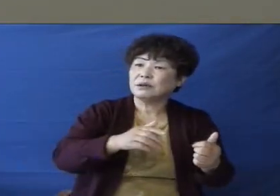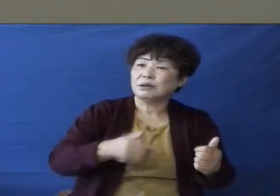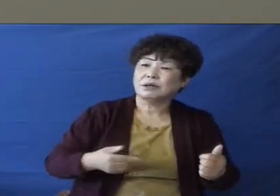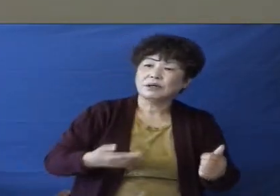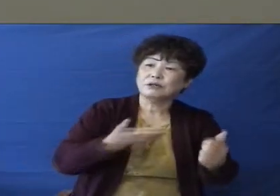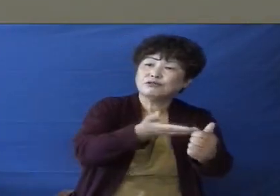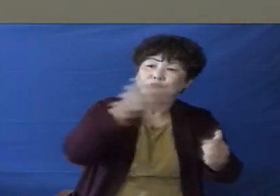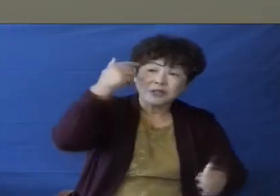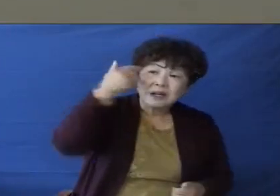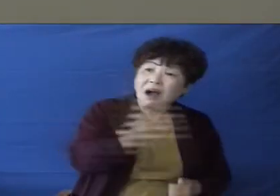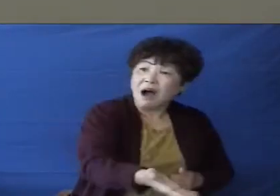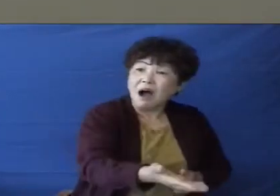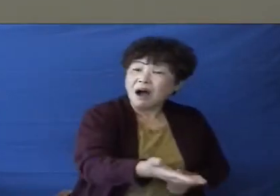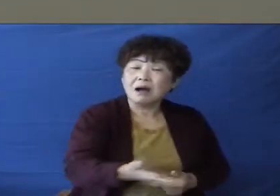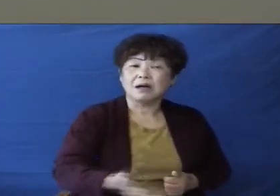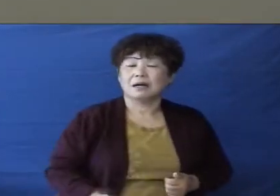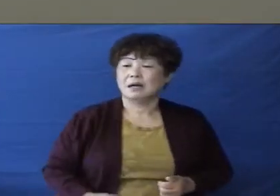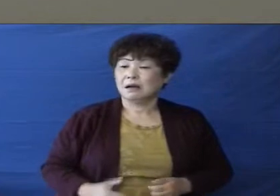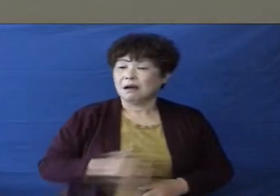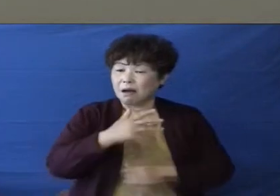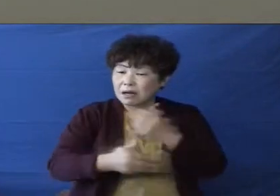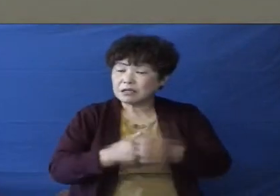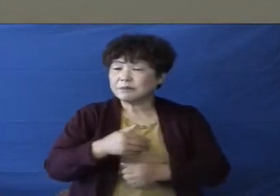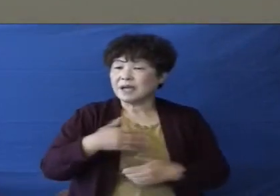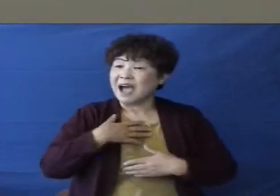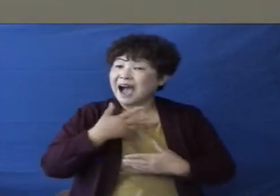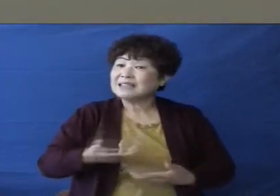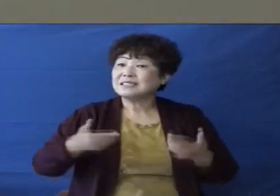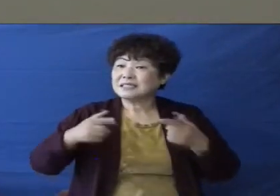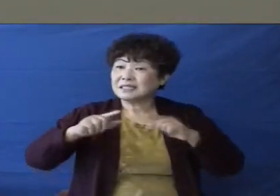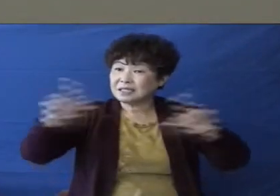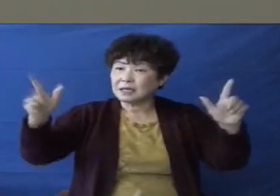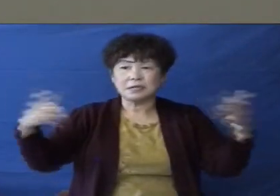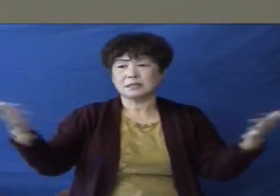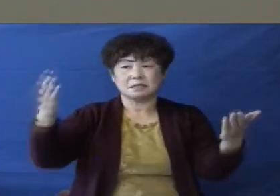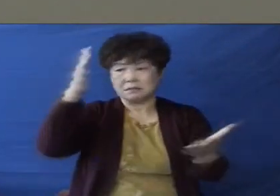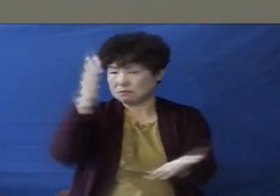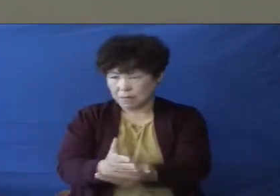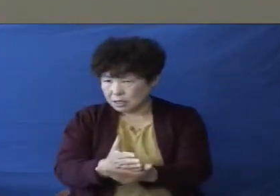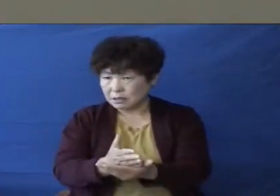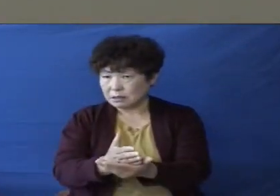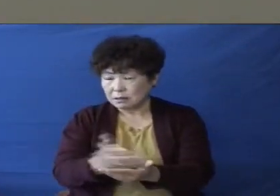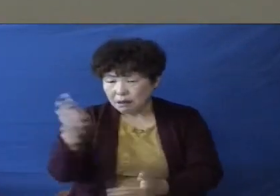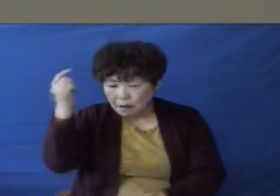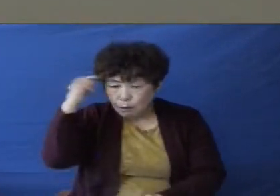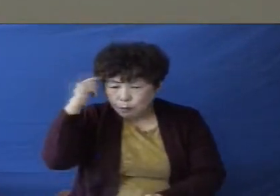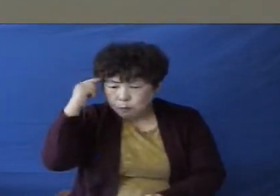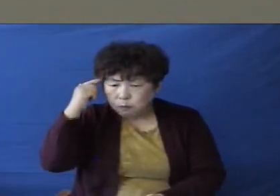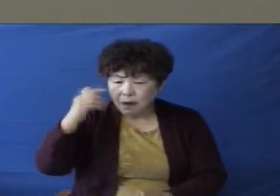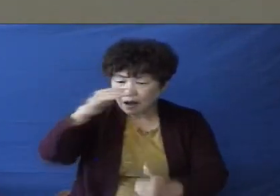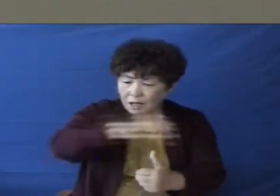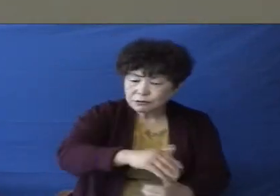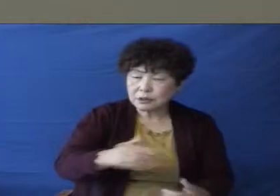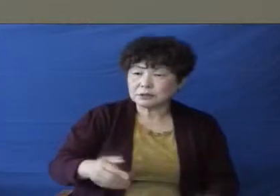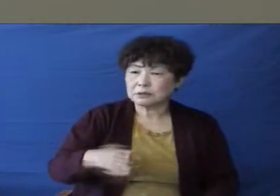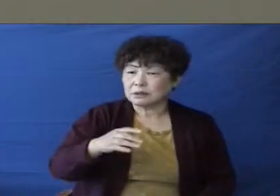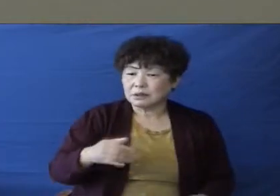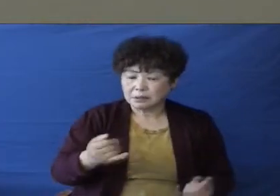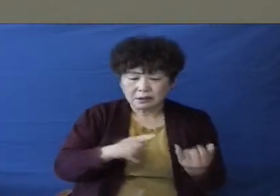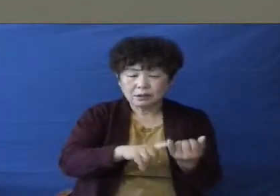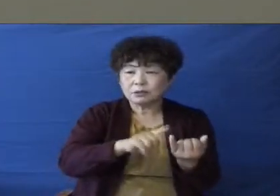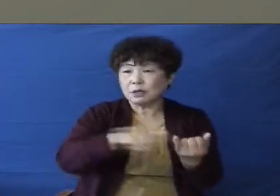봐야 하나님께 사지 말라고 했는데 왜 압니까 이렇게 얘기를 하는 거죠 그 예수님께서 그런